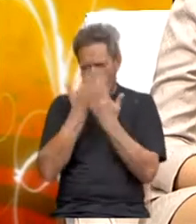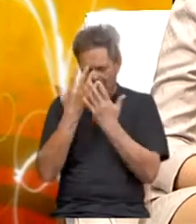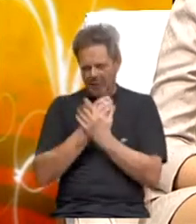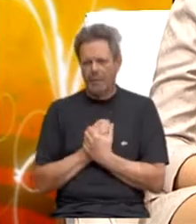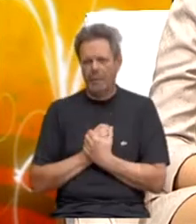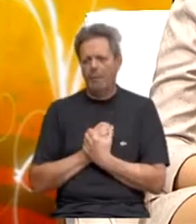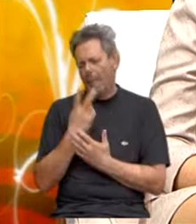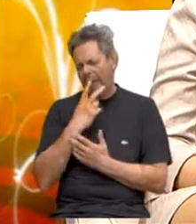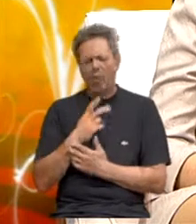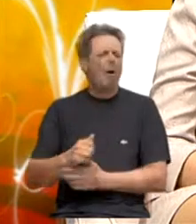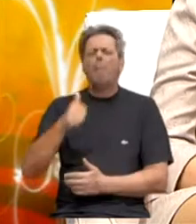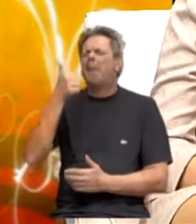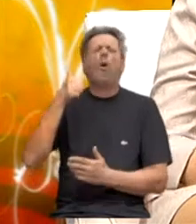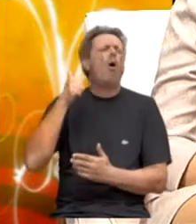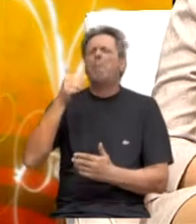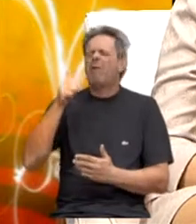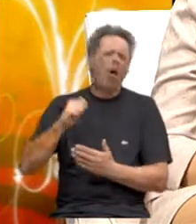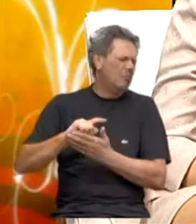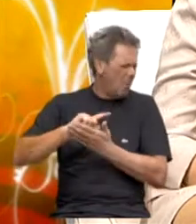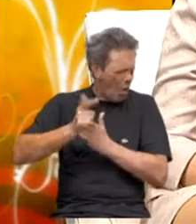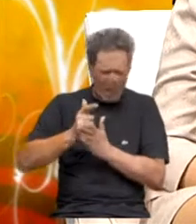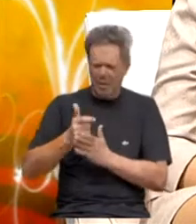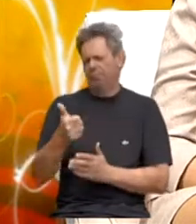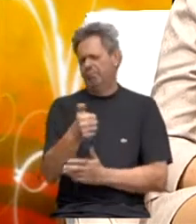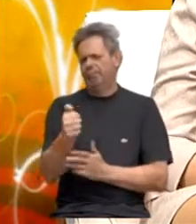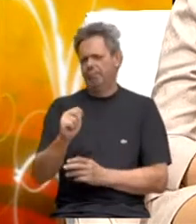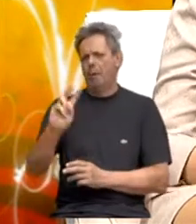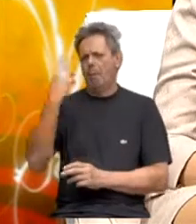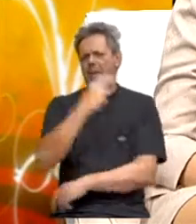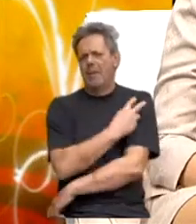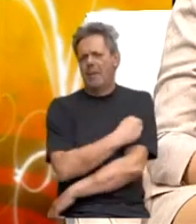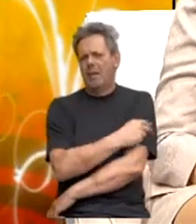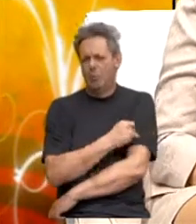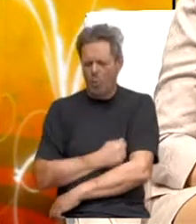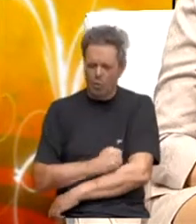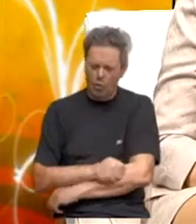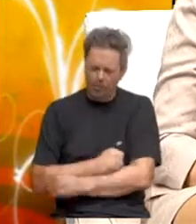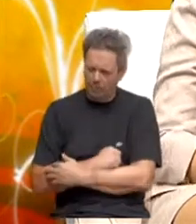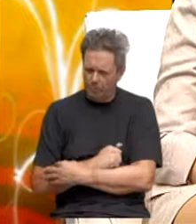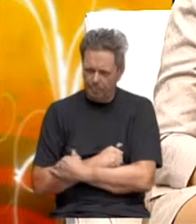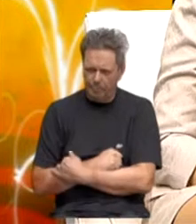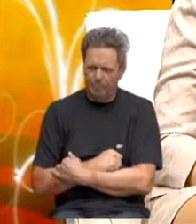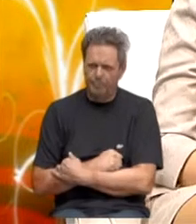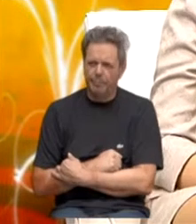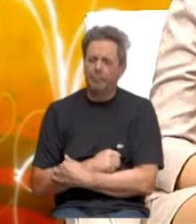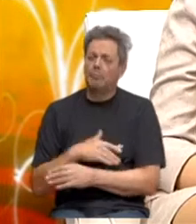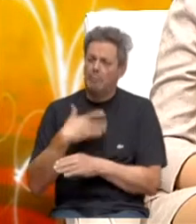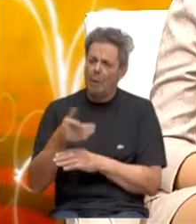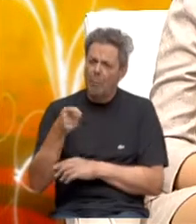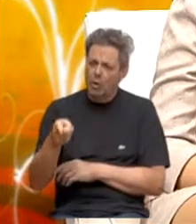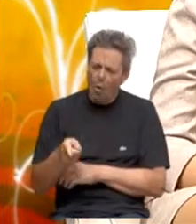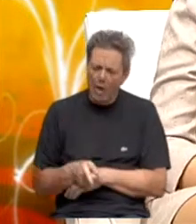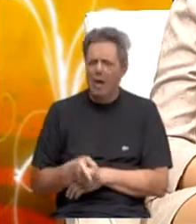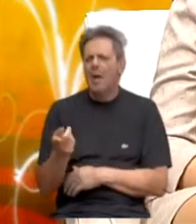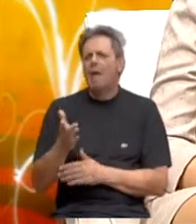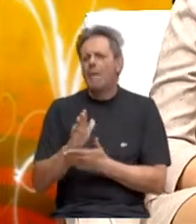194. Najbitnije je mobitel, telefon, to svi imamo. Znači, 194 ili 112 i nakon toga vi